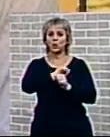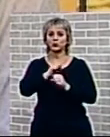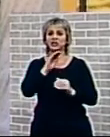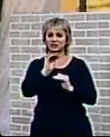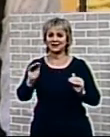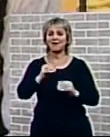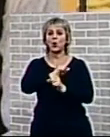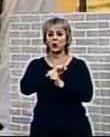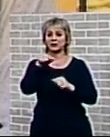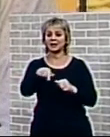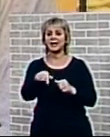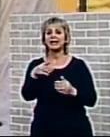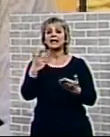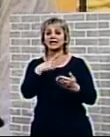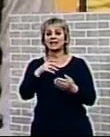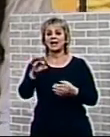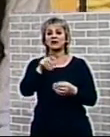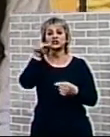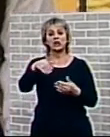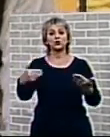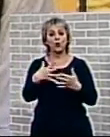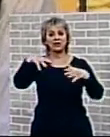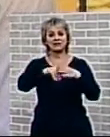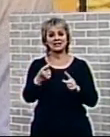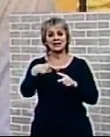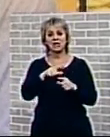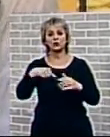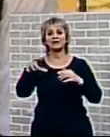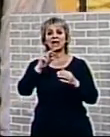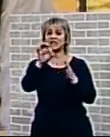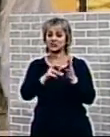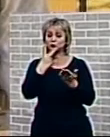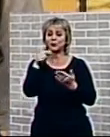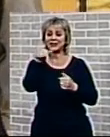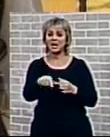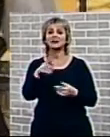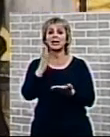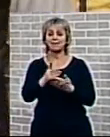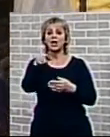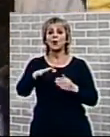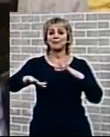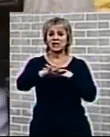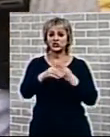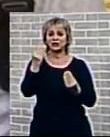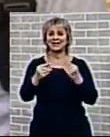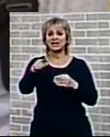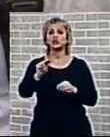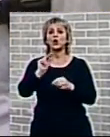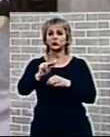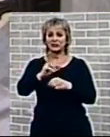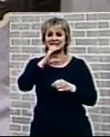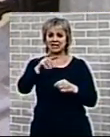тихого отдыха. И если говорить о тех нововведениях, которые мы концепции предлагаем, то там, конечно, будет и площадка для игр и дрессировки